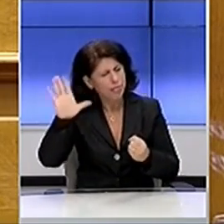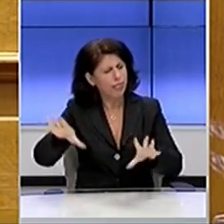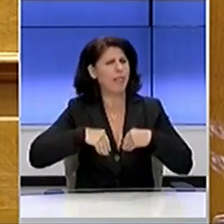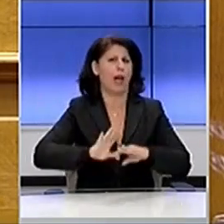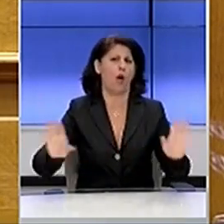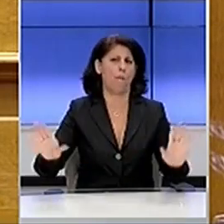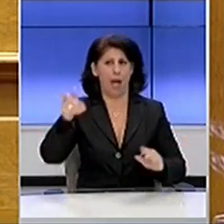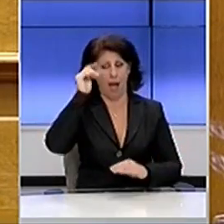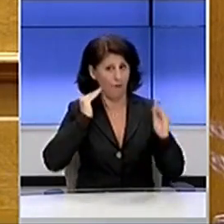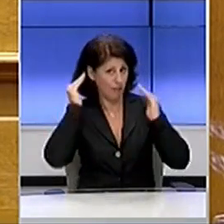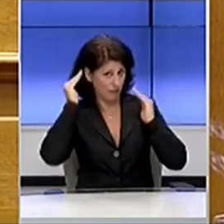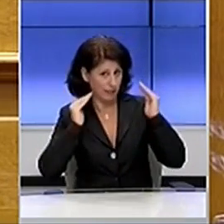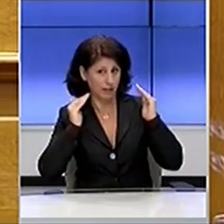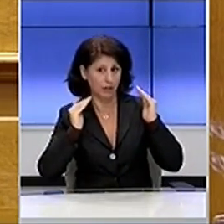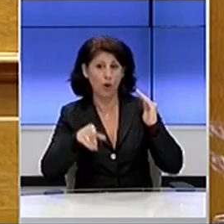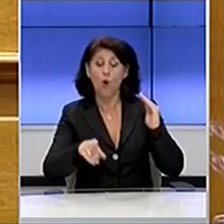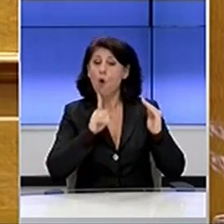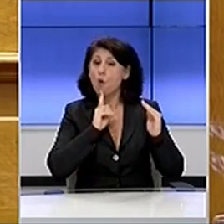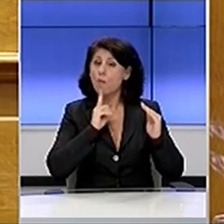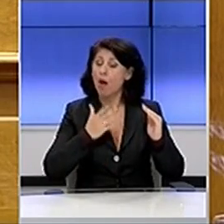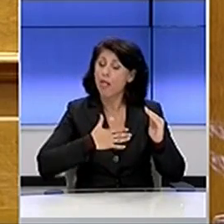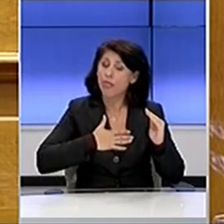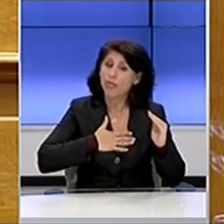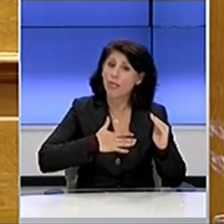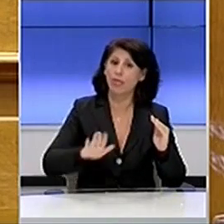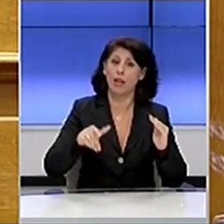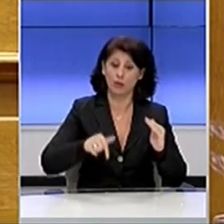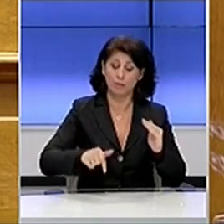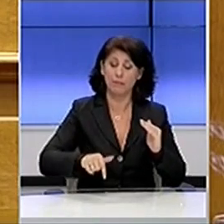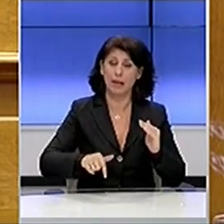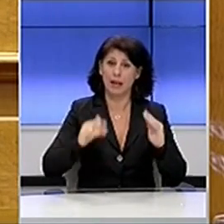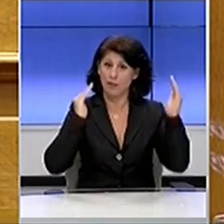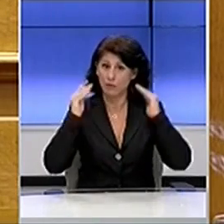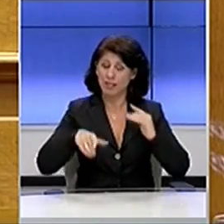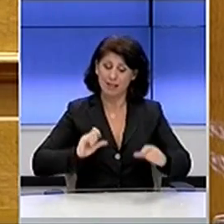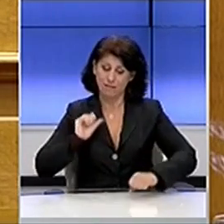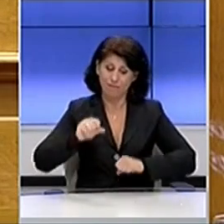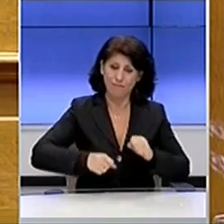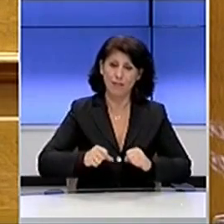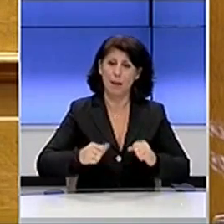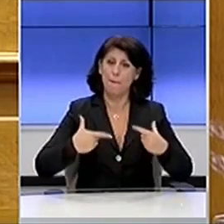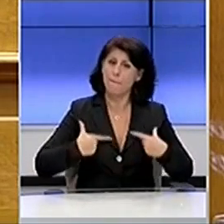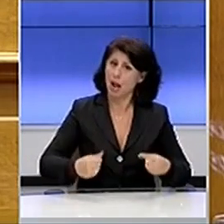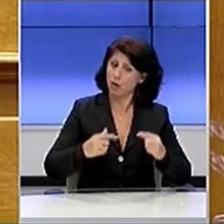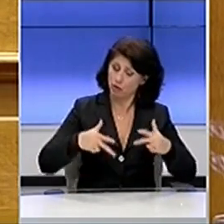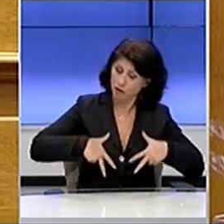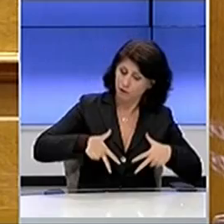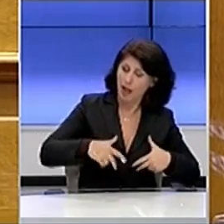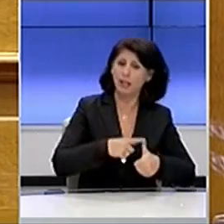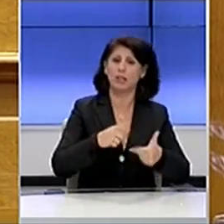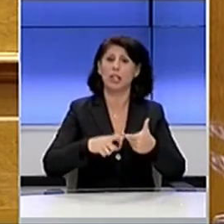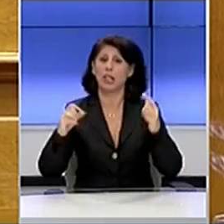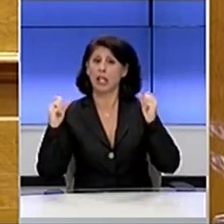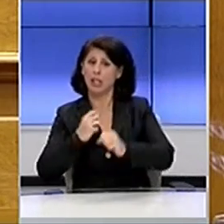κανείς. Όπως δεν δέχομαι αυτό να αμφισβητείτε για κανέναν ο οποίος δίνει σήμερα έναν αγώνα, είτε είναι μέλος της κυβέρνησης, είτε